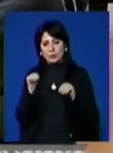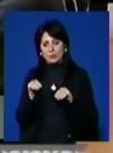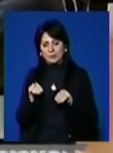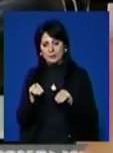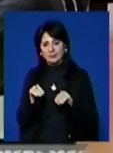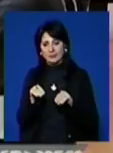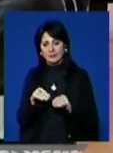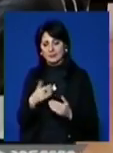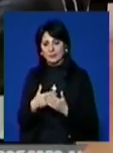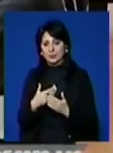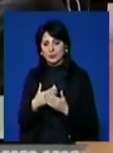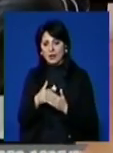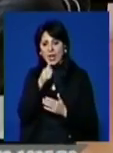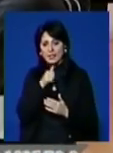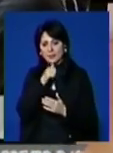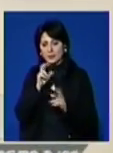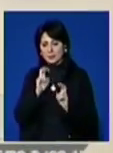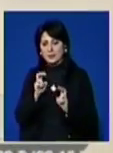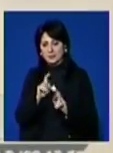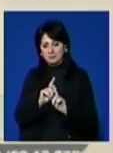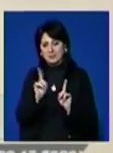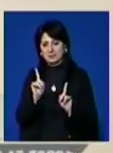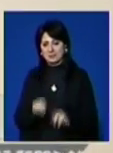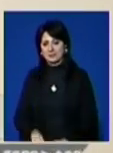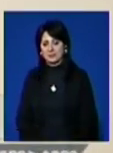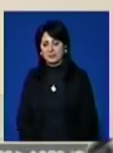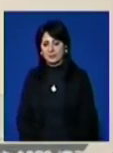ედვარი, ესე ვთქვათ, ექსპერიმენტებით არის.